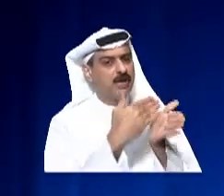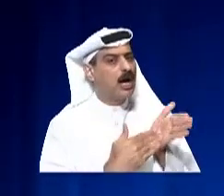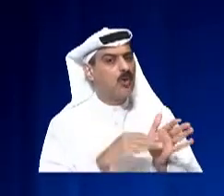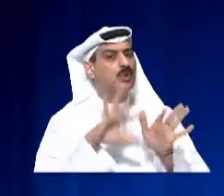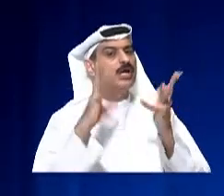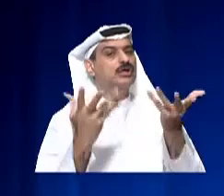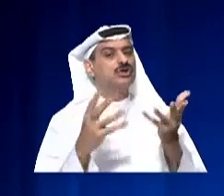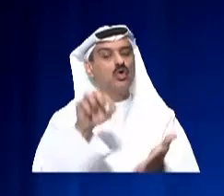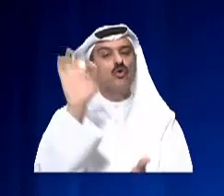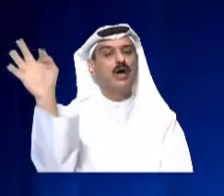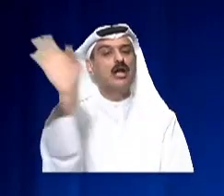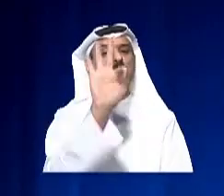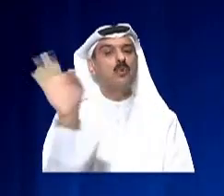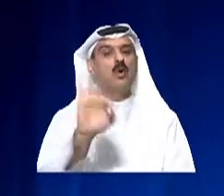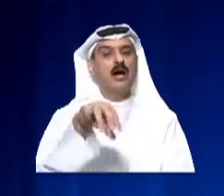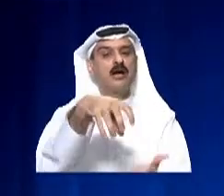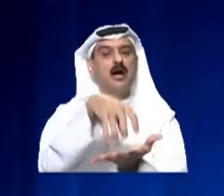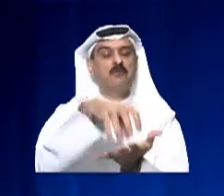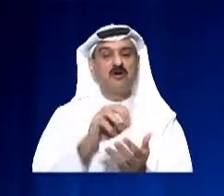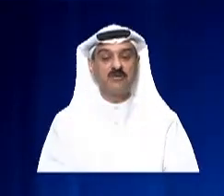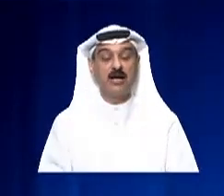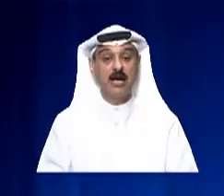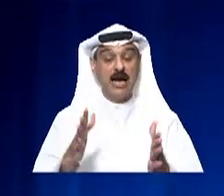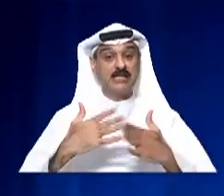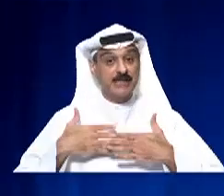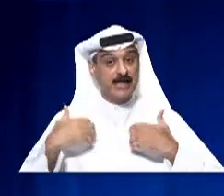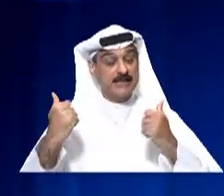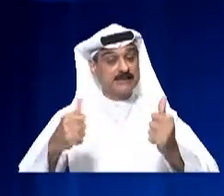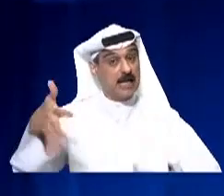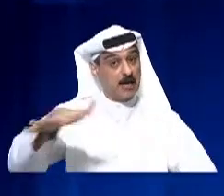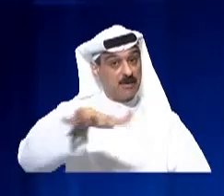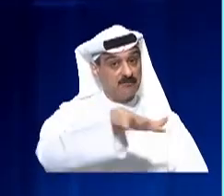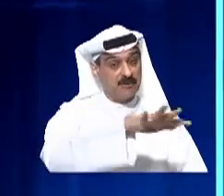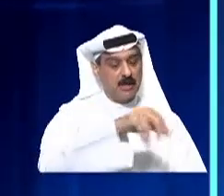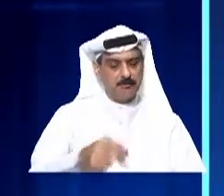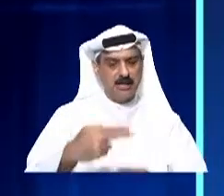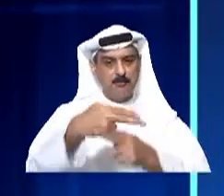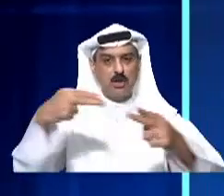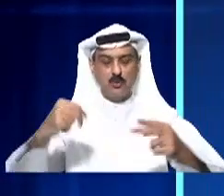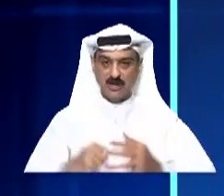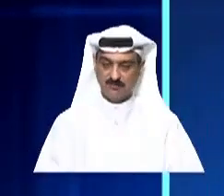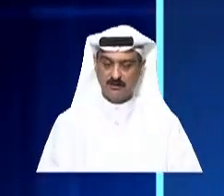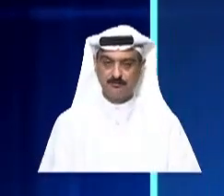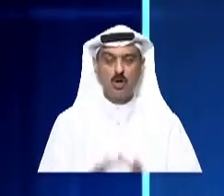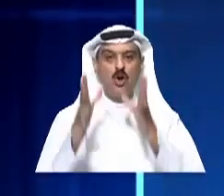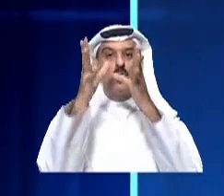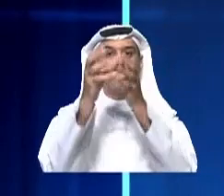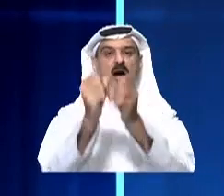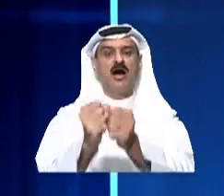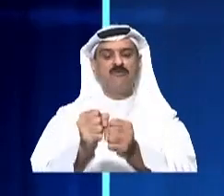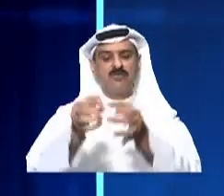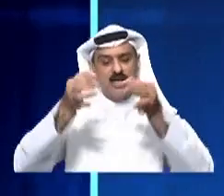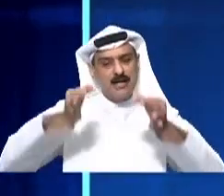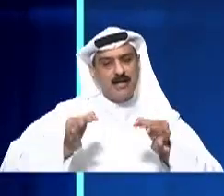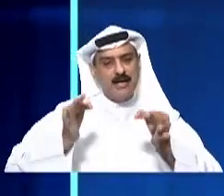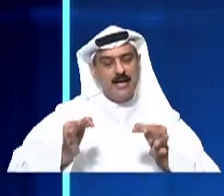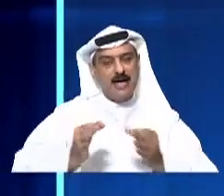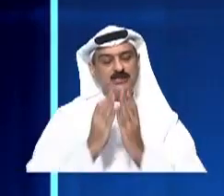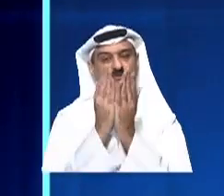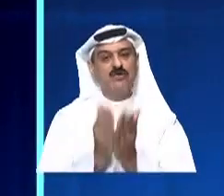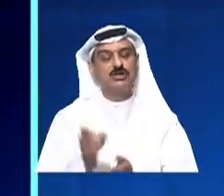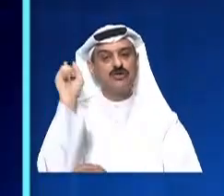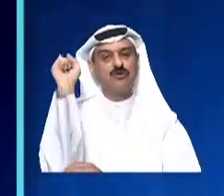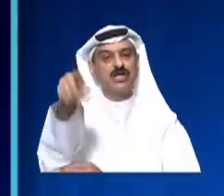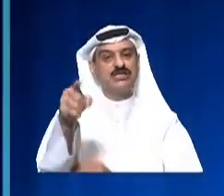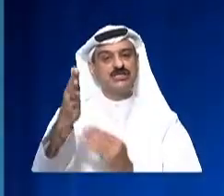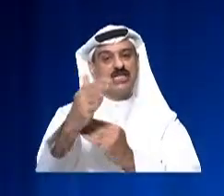وتحديد مواقعها بهدف رفع كفاءة السلامة البحرية في دولة الكويت وتوفير الحماية اللازمة لسفن الصيد